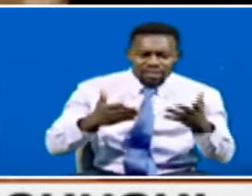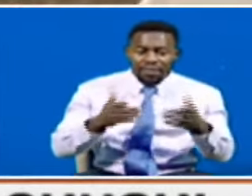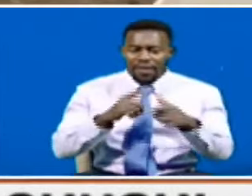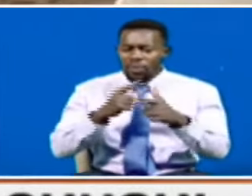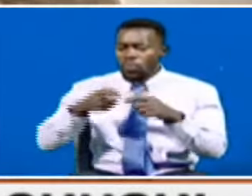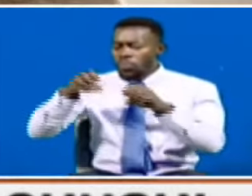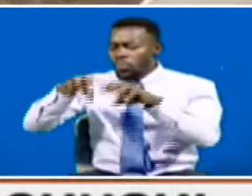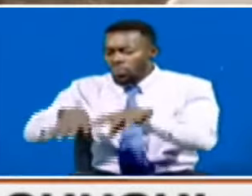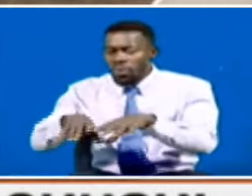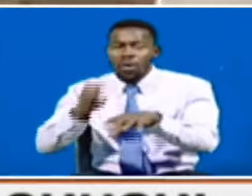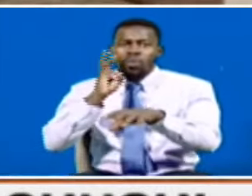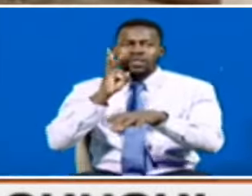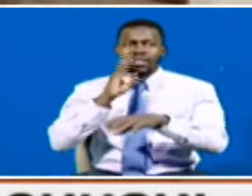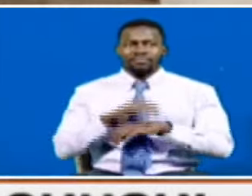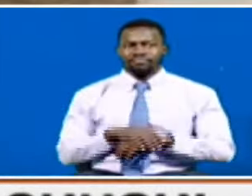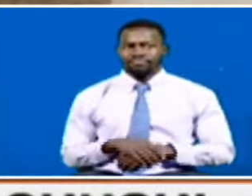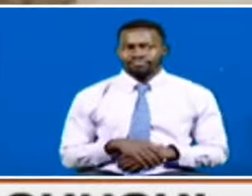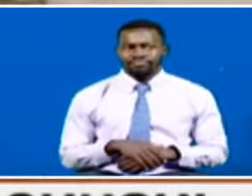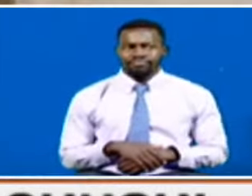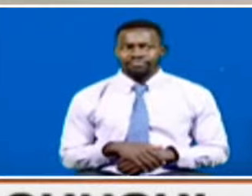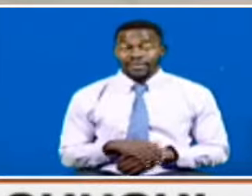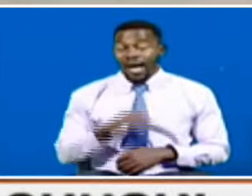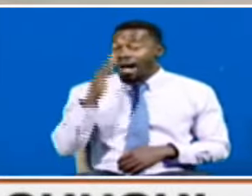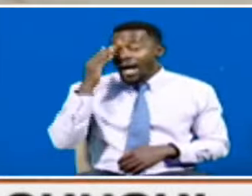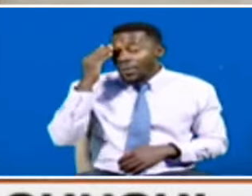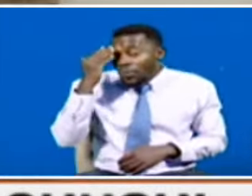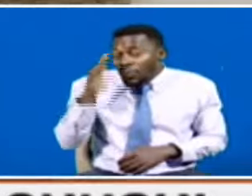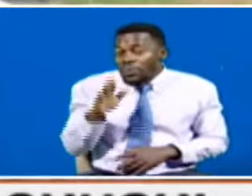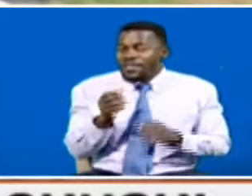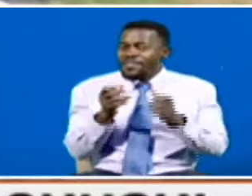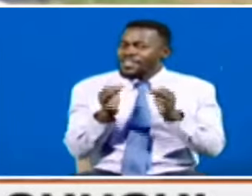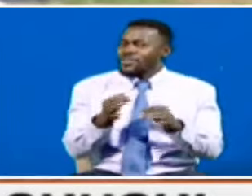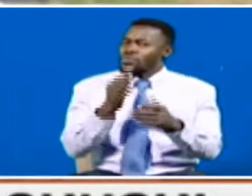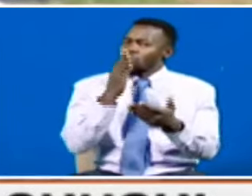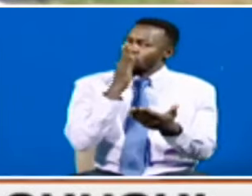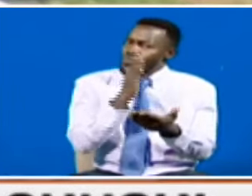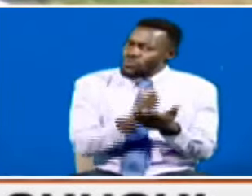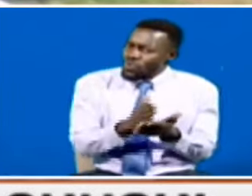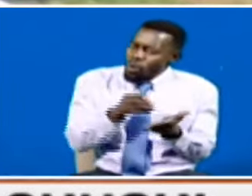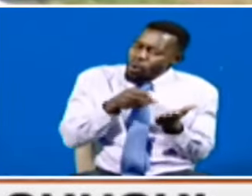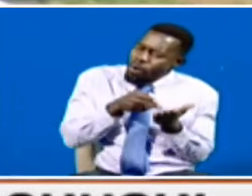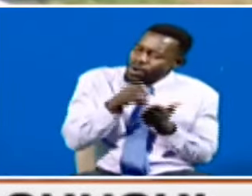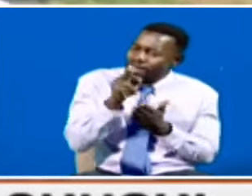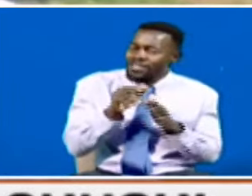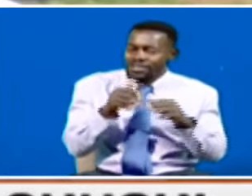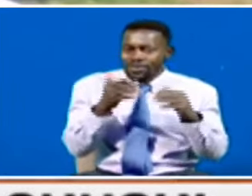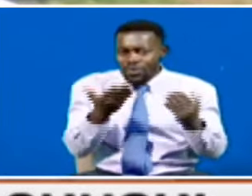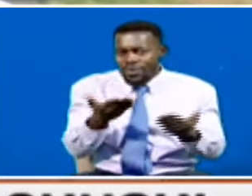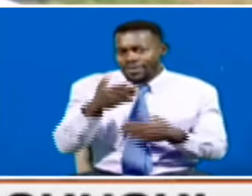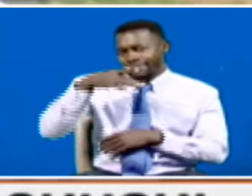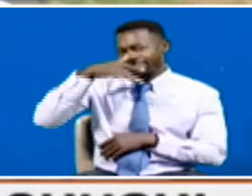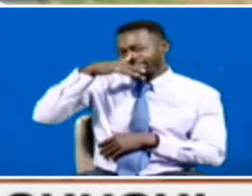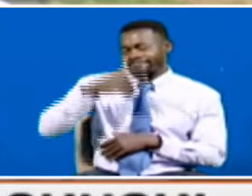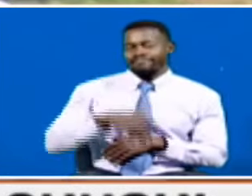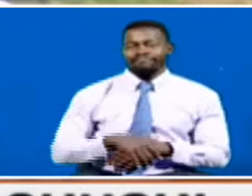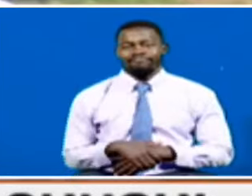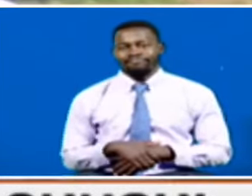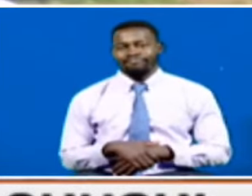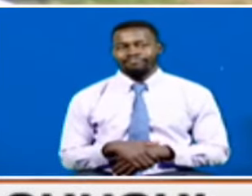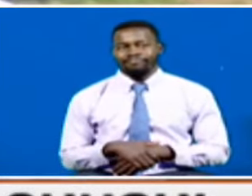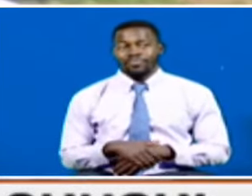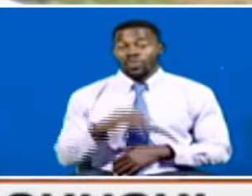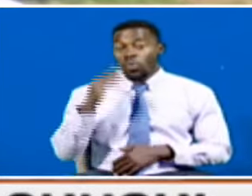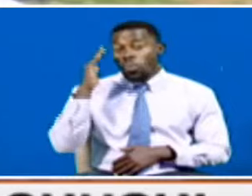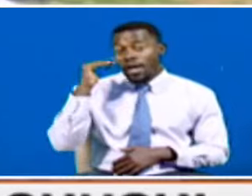maji. Sijui kama ni ukweli, mbolea kweli ni sawasawa ama ni mbaya. Lakini